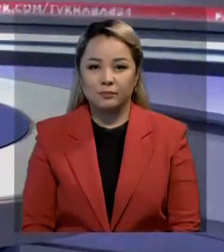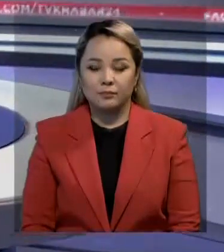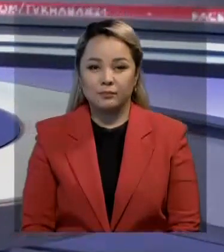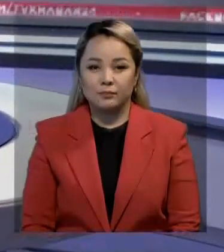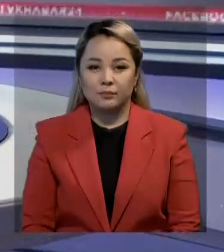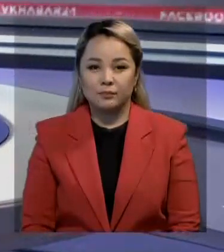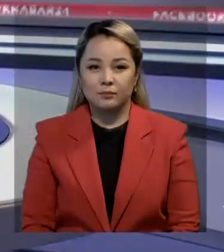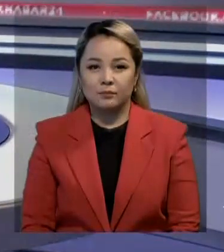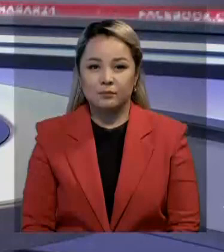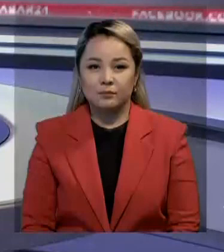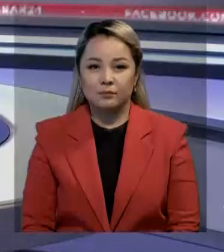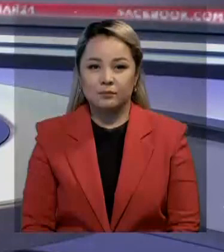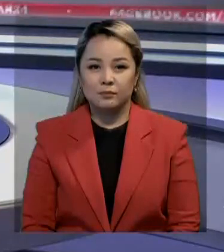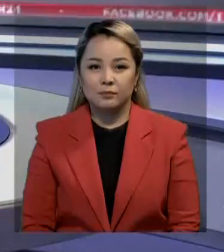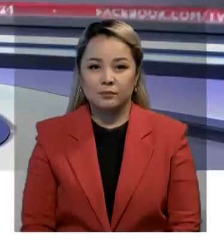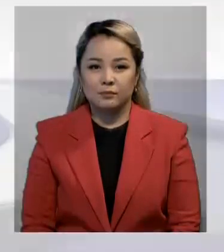көреміз.